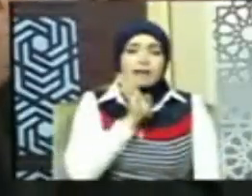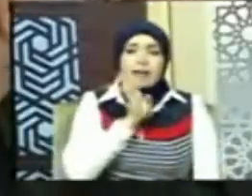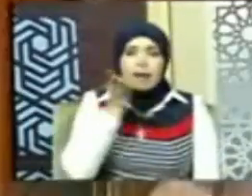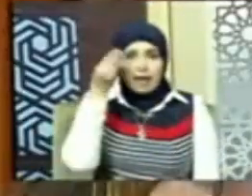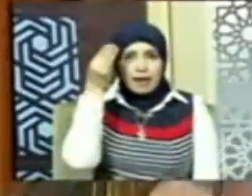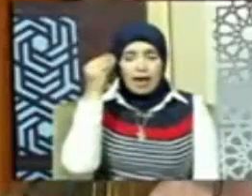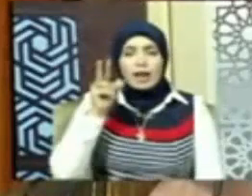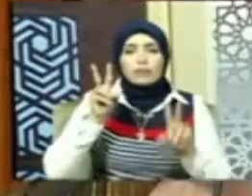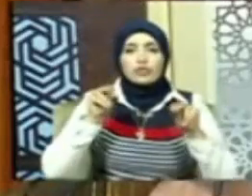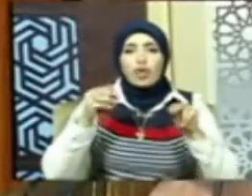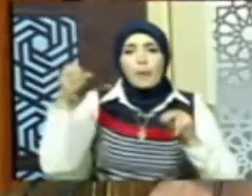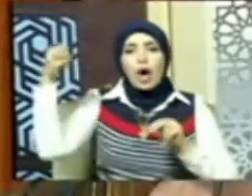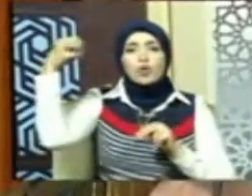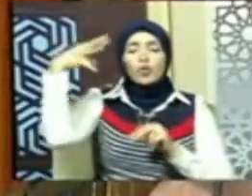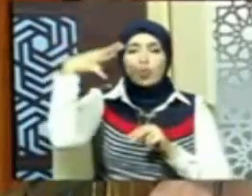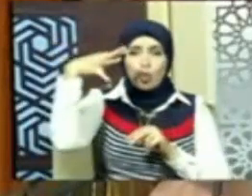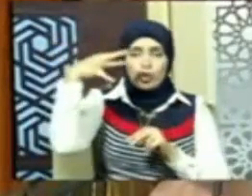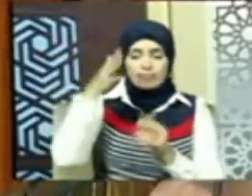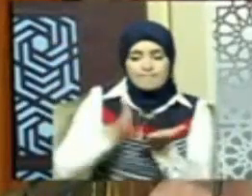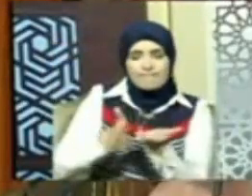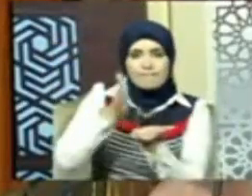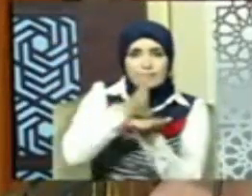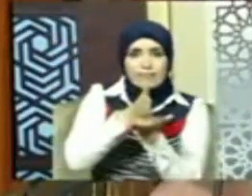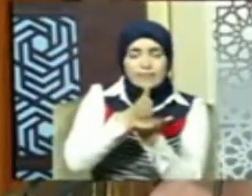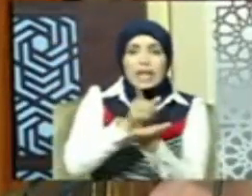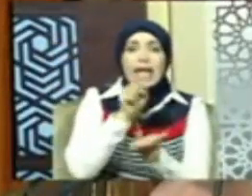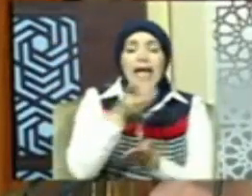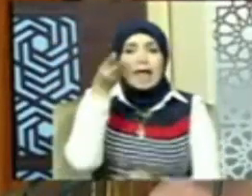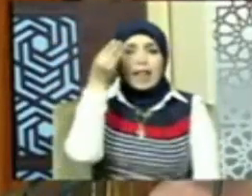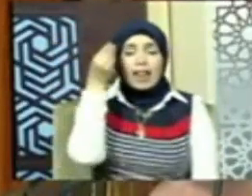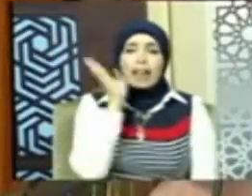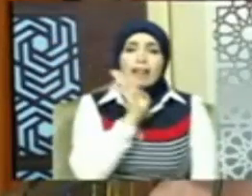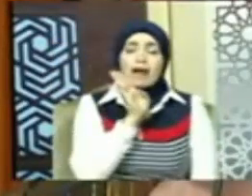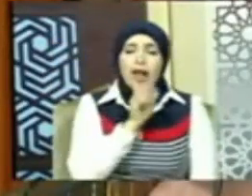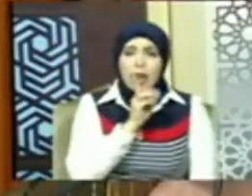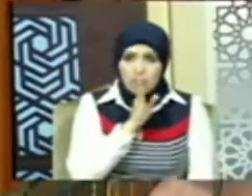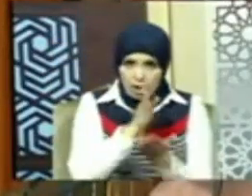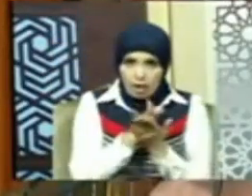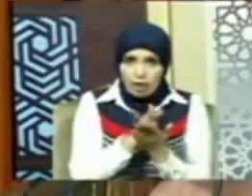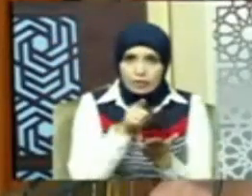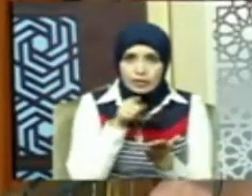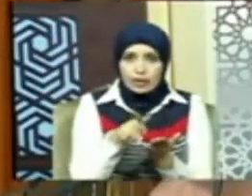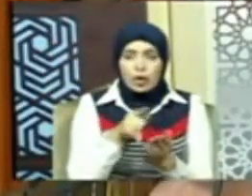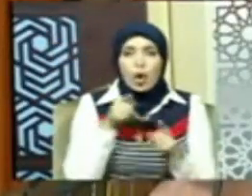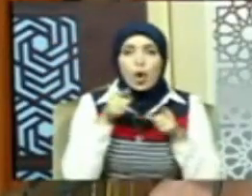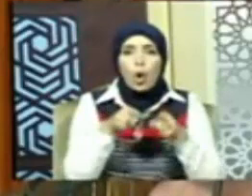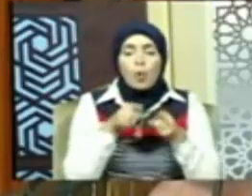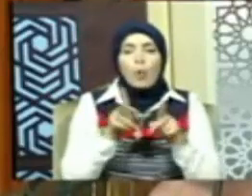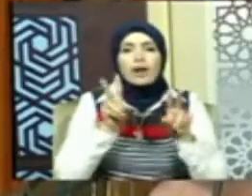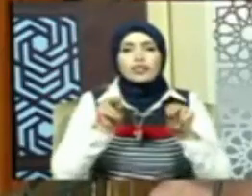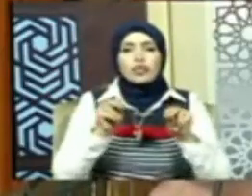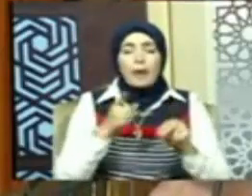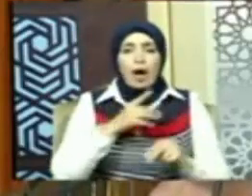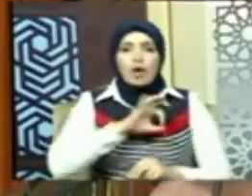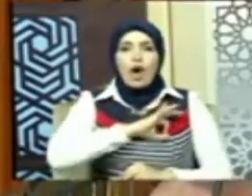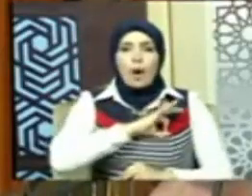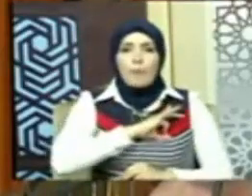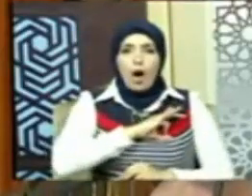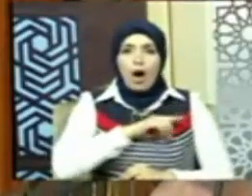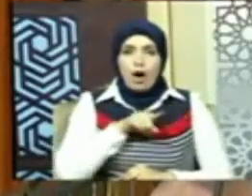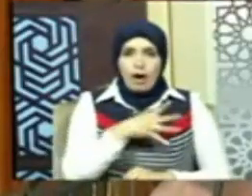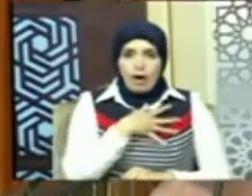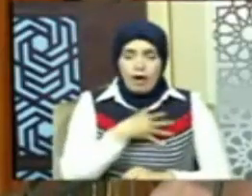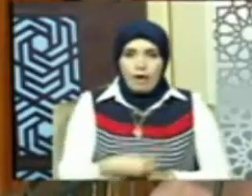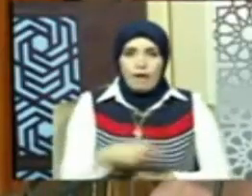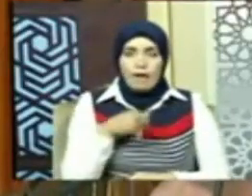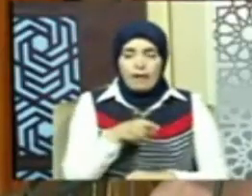لعاصي. والعلم الحقيقي هو الذي يكون رحمة لصاحبه،